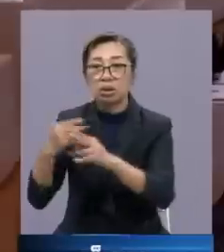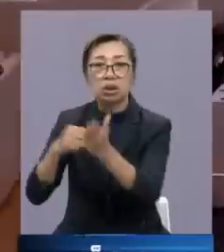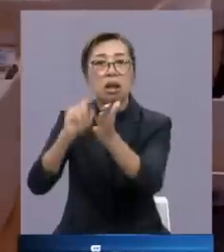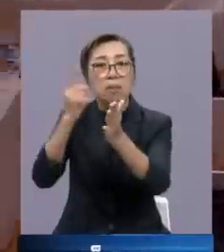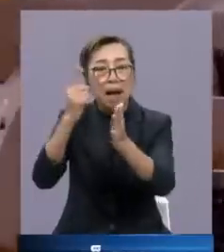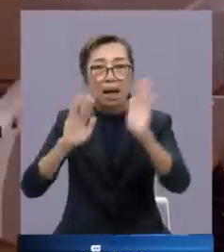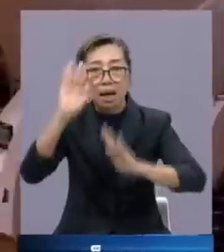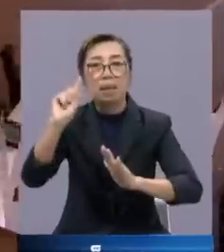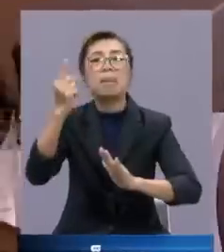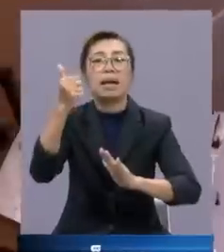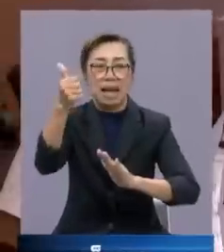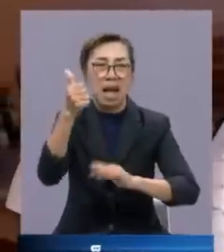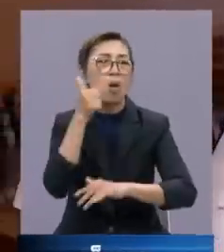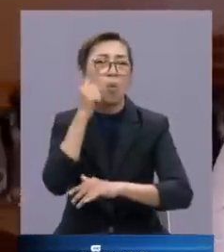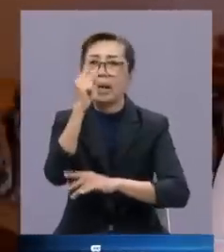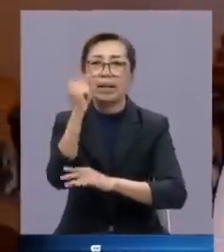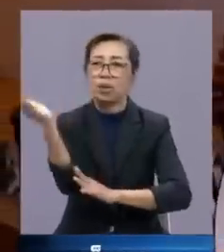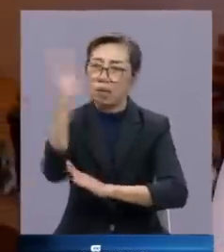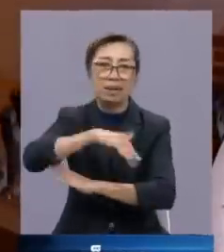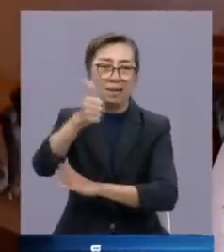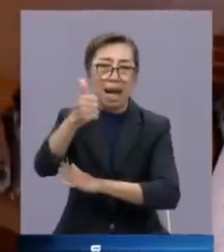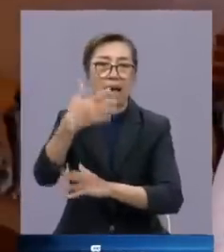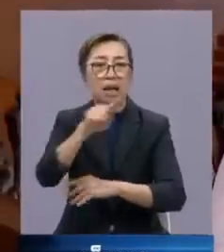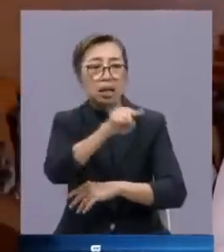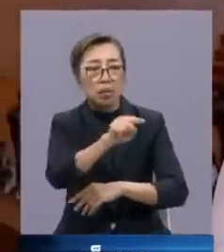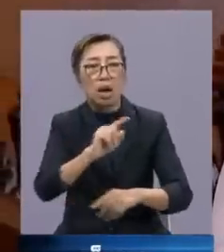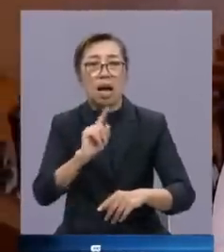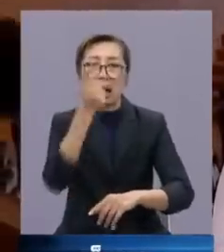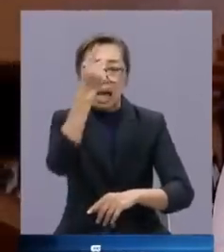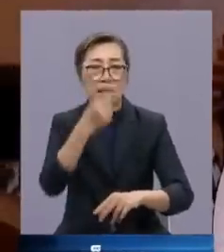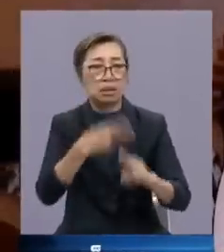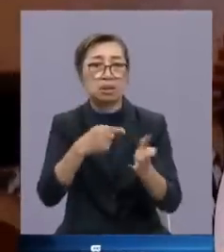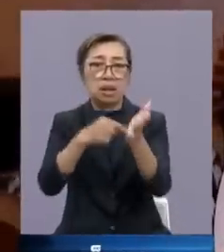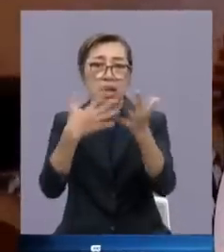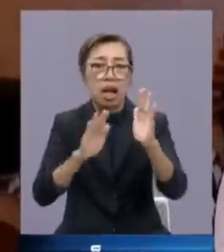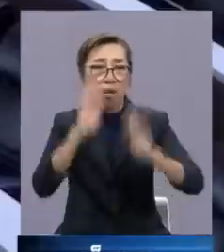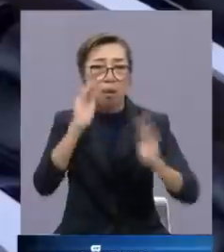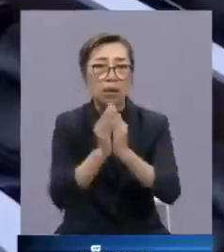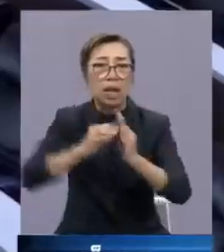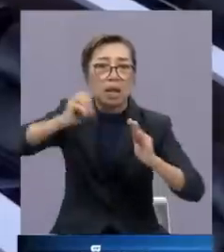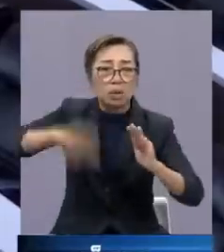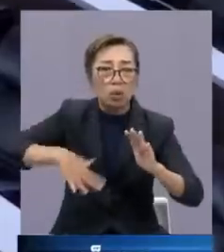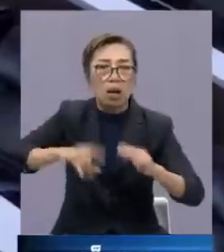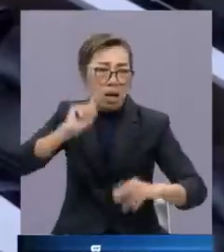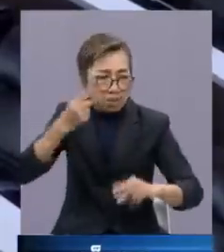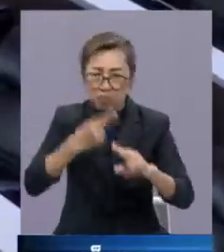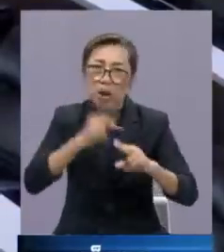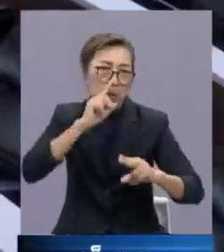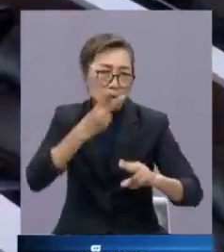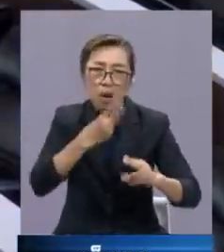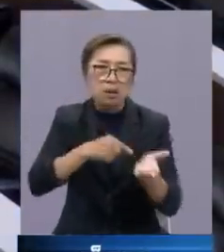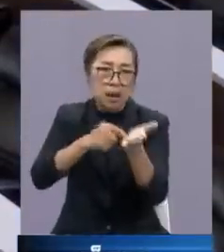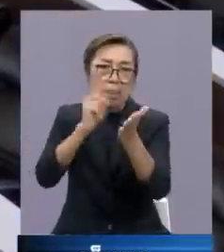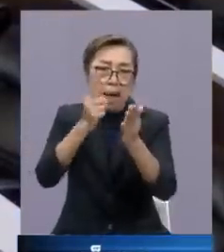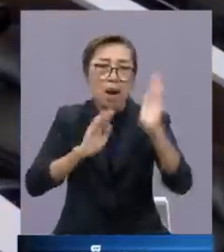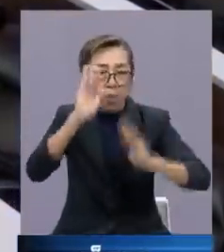ข้อบังคับที่กำหนดเอาไว้จะเสนอคนเดิมที่โหวตไม่ผ่านในรอบแรกก็สามารถทำได้เหมือนกันอ ัน นี้ก็ทางผู้อำนวยการสำนักประชุมก็ได้แจ้ง